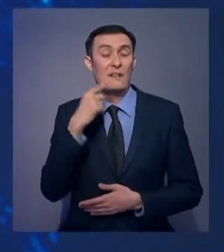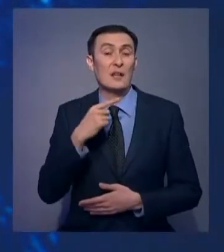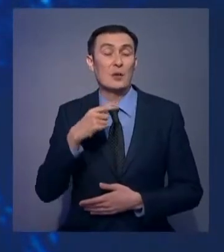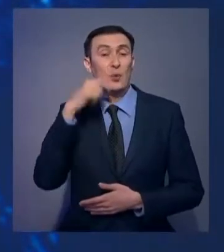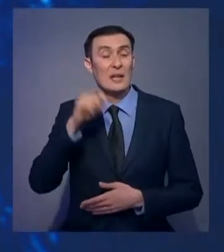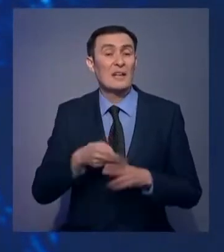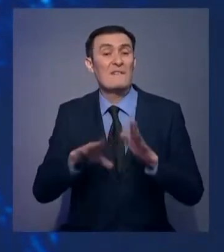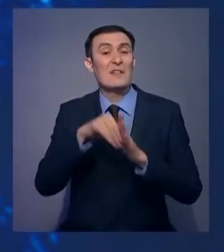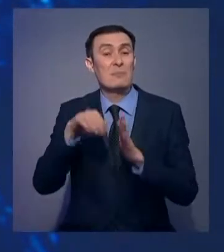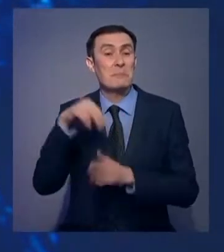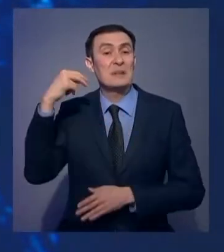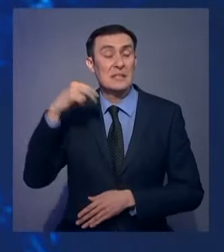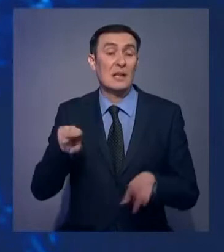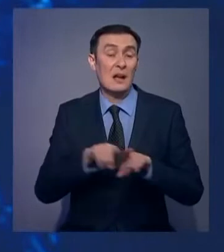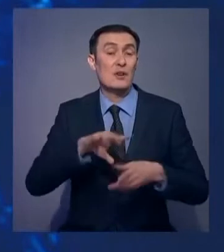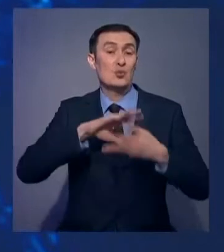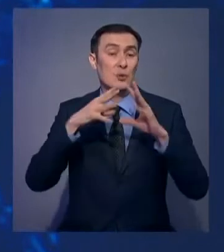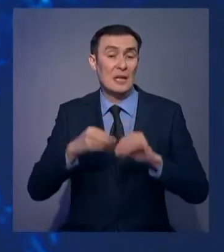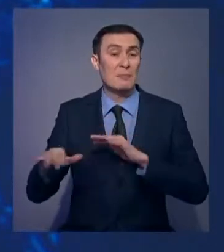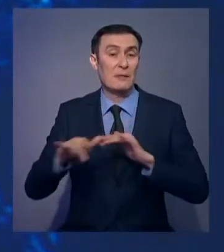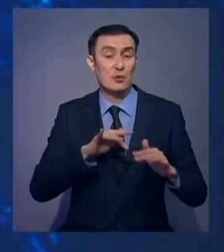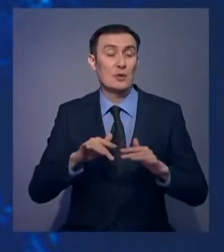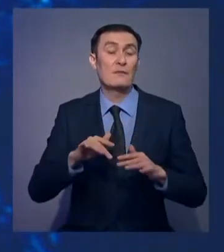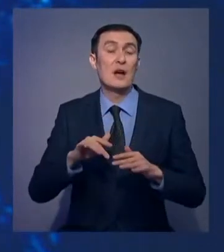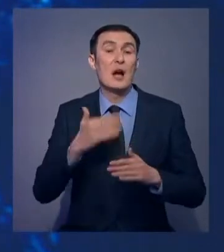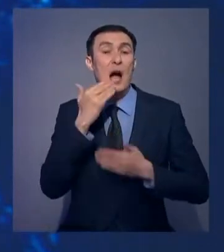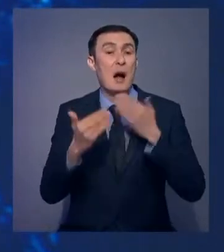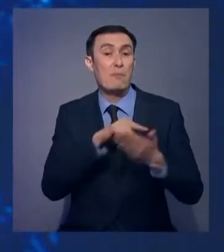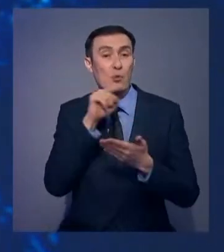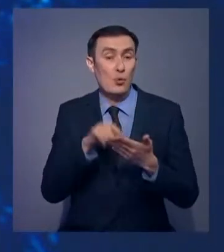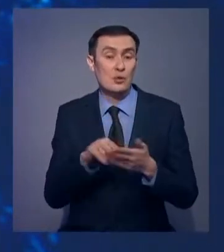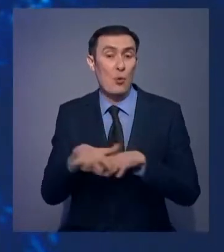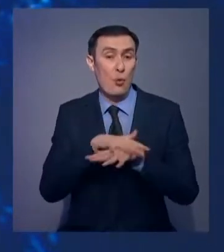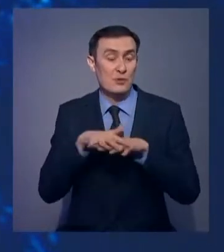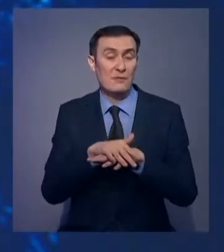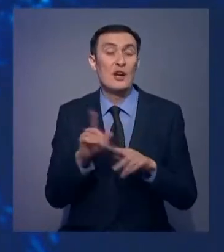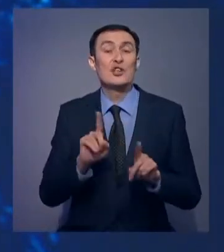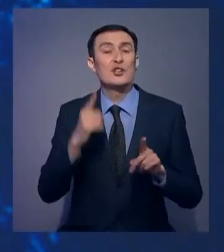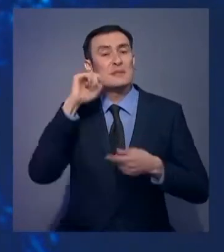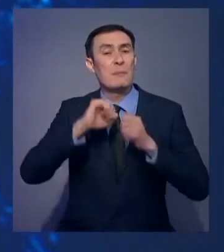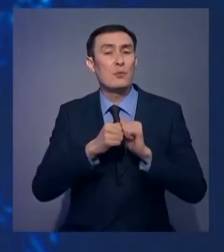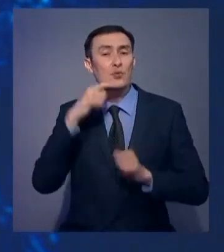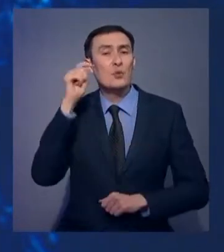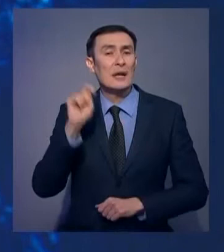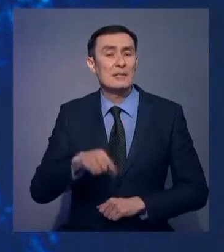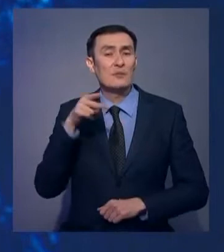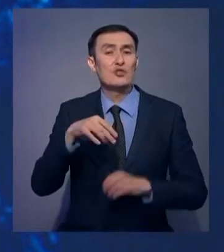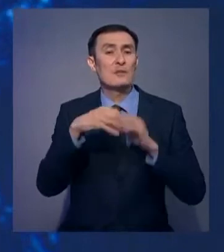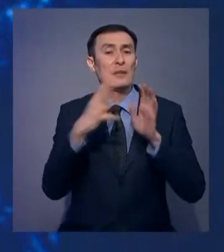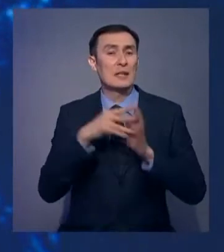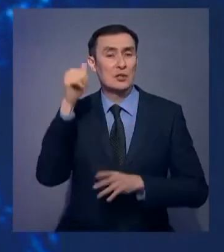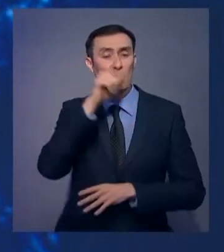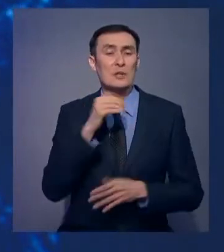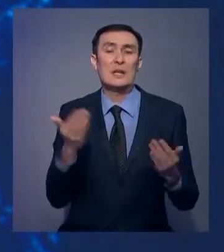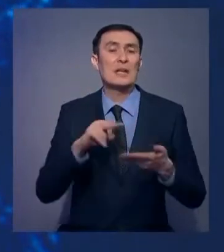называют выборы президента. Таковы результаты проведенного в стране социологического опроса. Чем еще запомнился украинцам